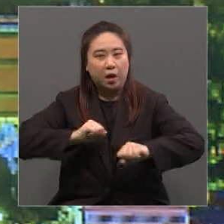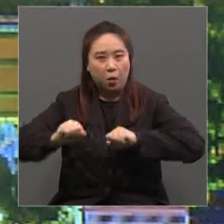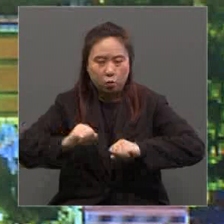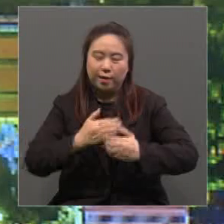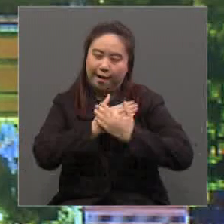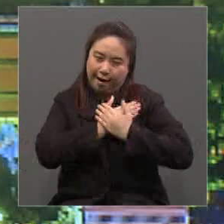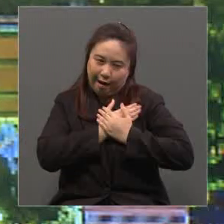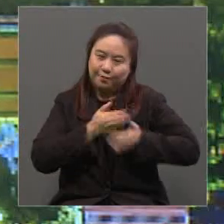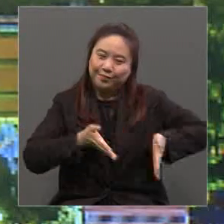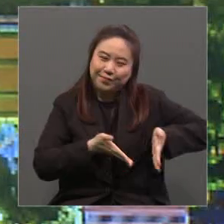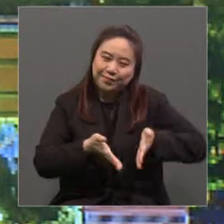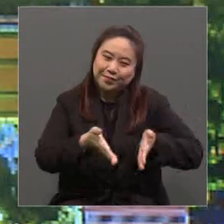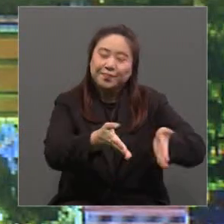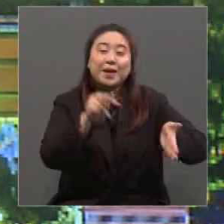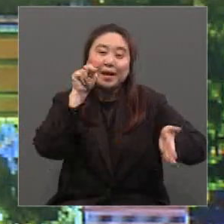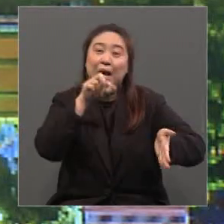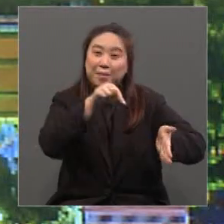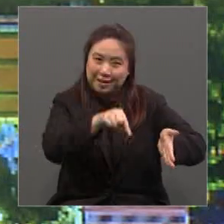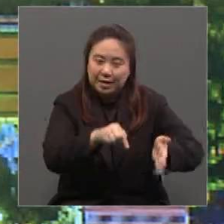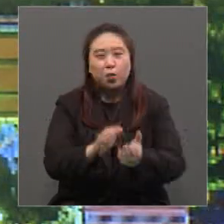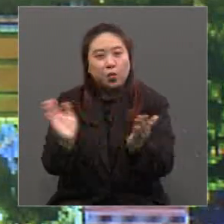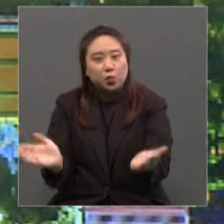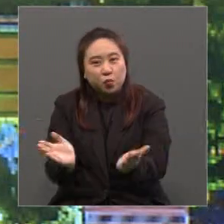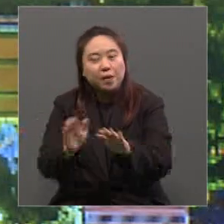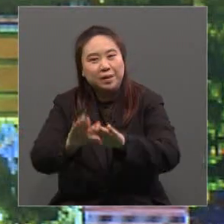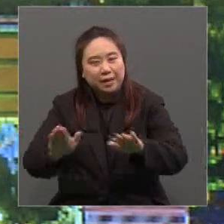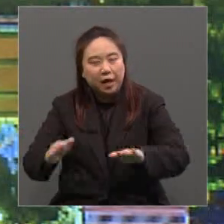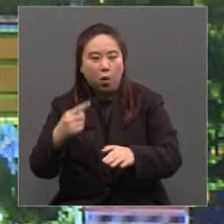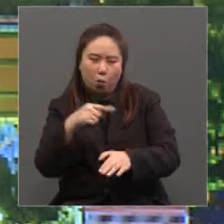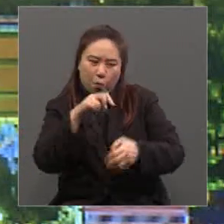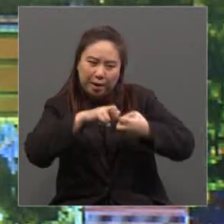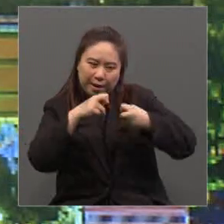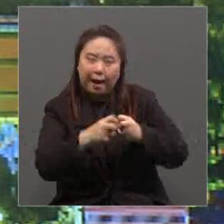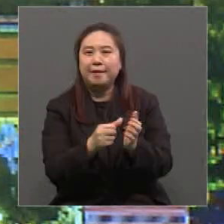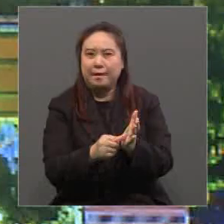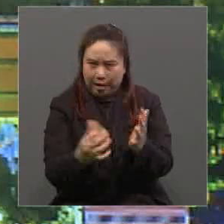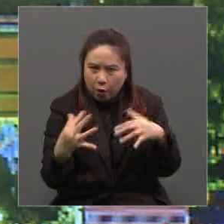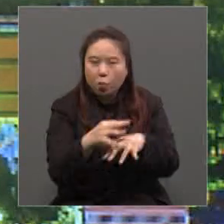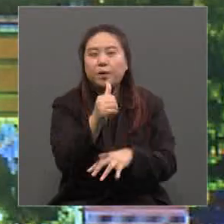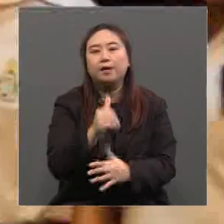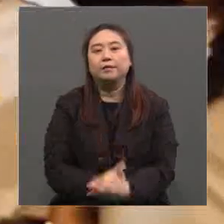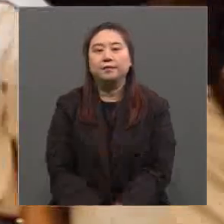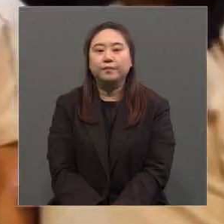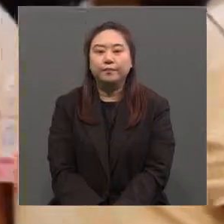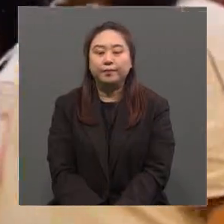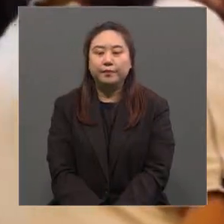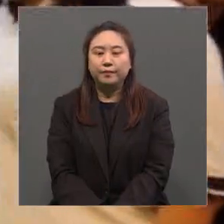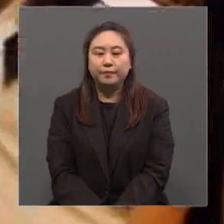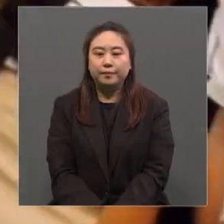แม่ข่านะคะเพื่อส่งเสริมให้เยาวชนนั้นได้มีส่วนร่วมในการแก้ไขปัญหาอย่างยั่งยืนค่ะ